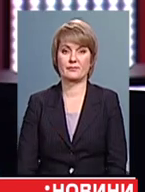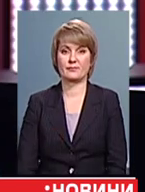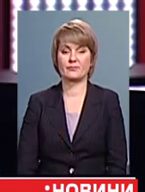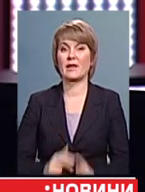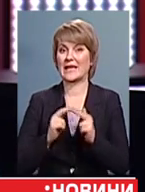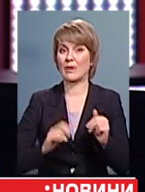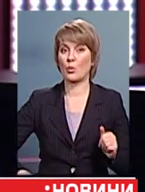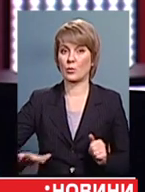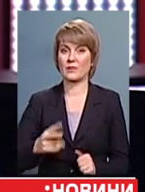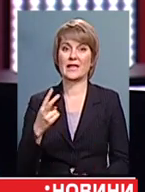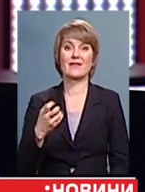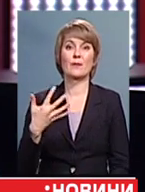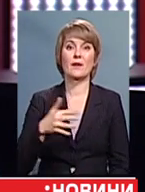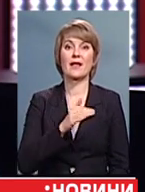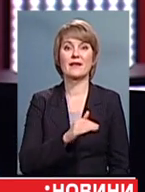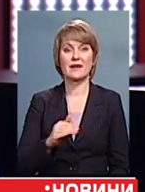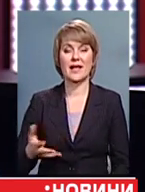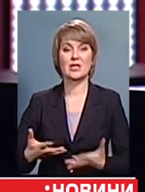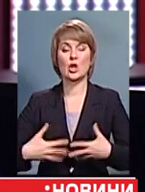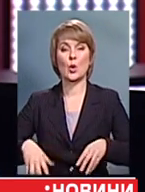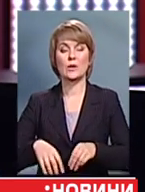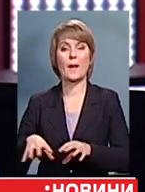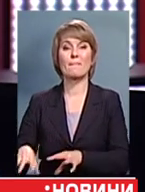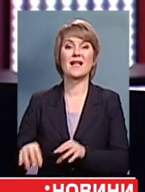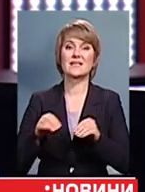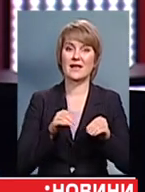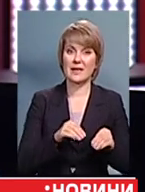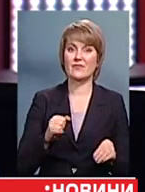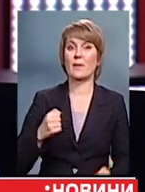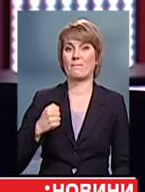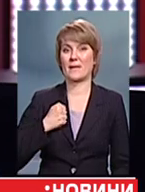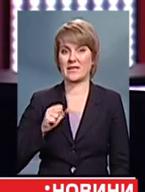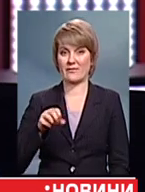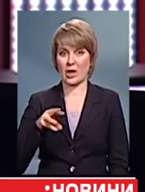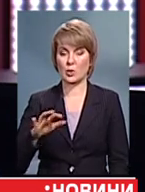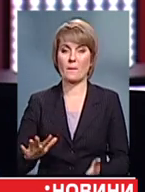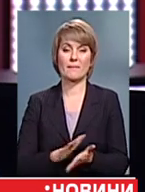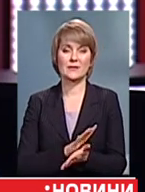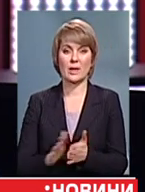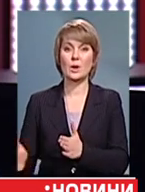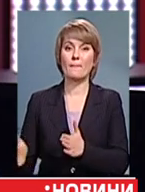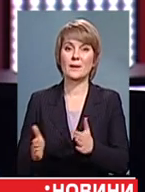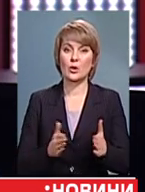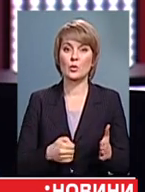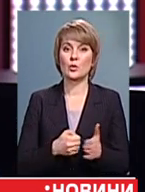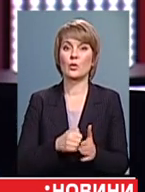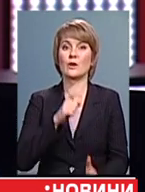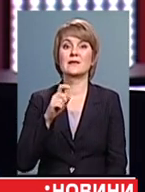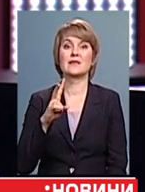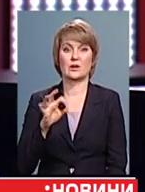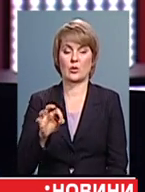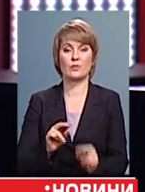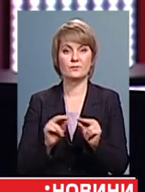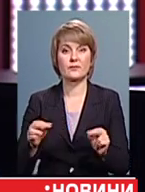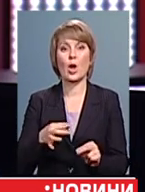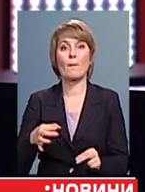На Дніпропетровщині 250 дітей з родин переселенців та бійців АТО безплатно підготують до ЗНО. Курси проводять в обласному